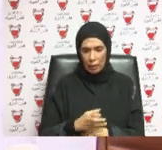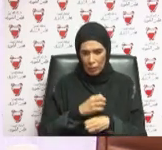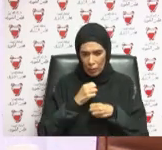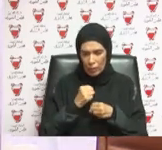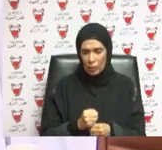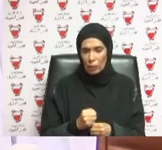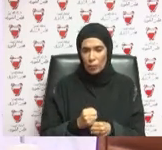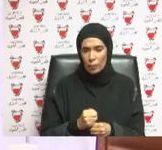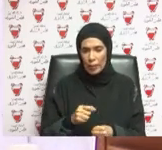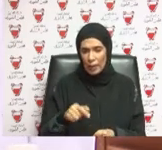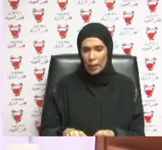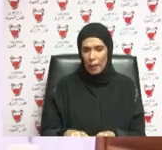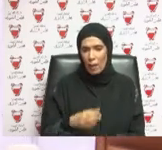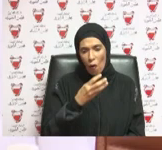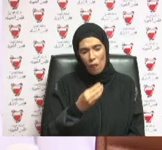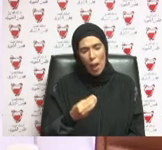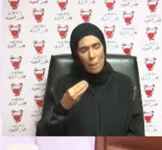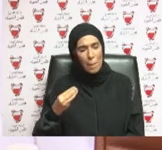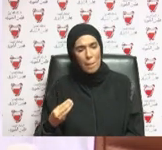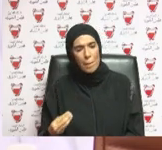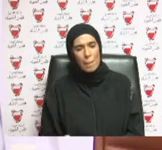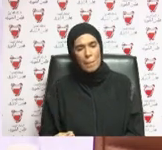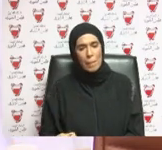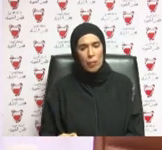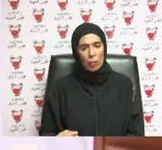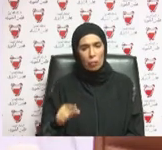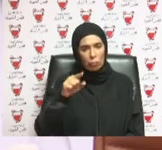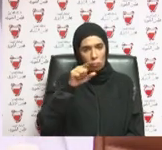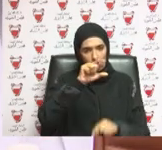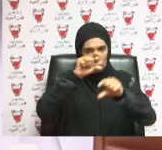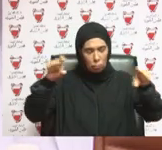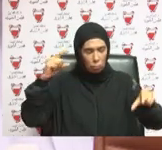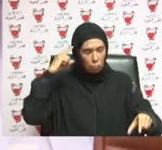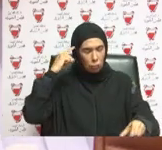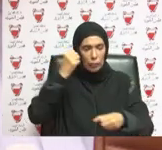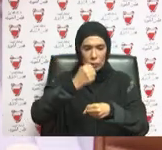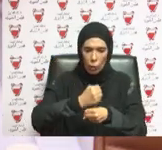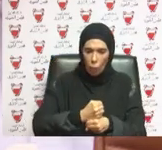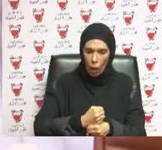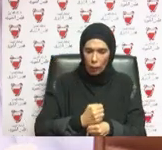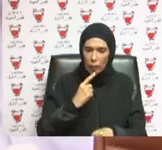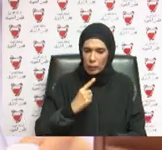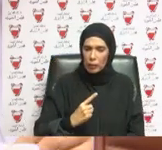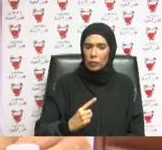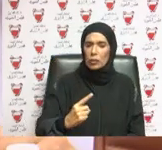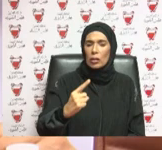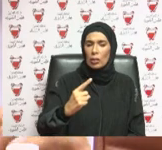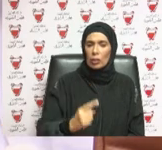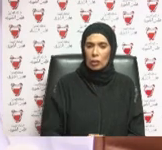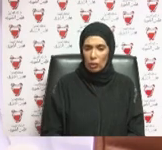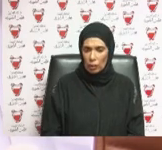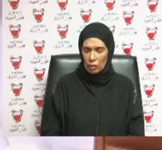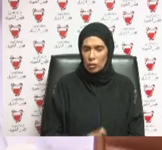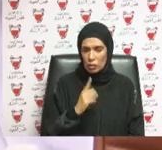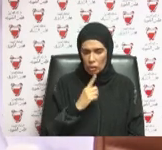نزرع هذا الشيء حتى في عيالنا. هذه المفاهيم فعلا انغرست على مدار السنوات، وان شاء